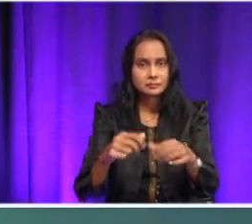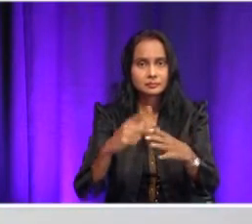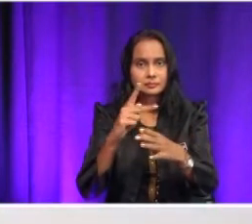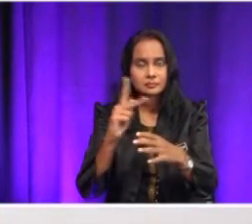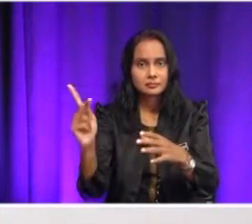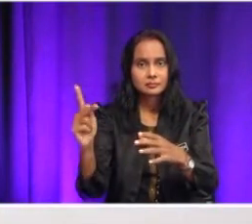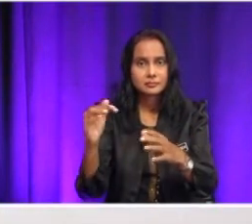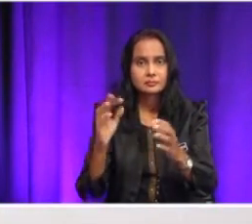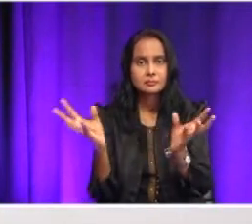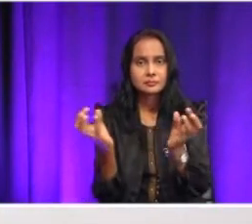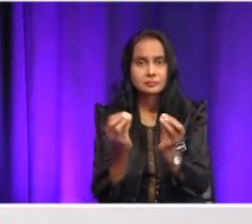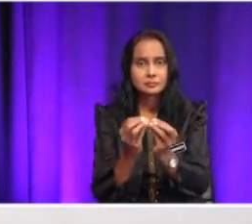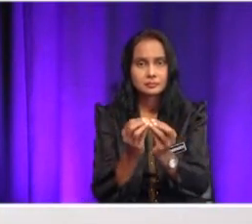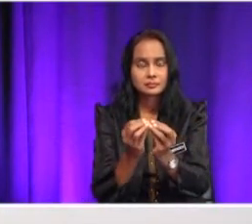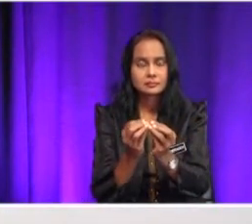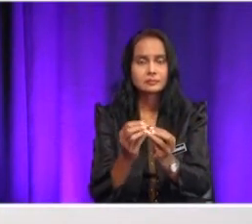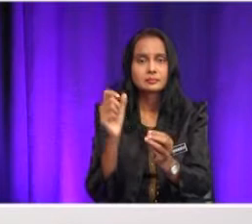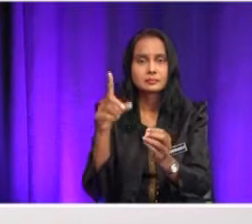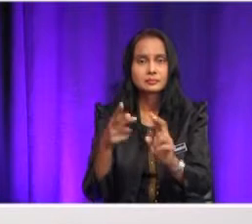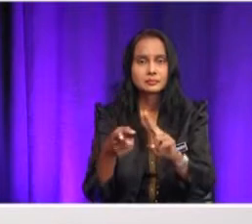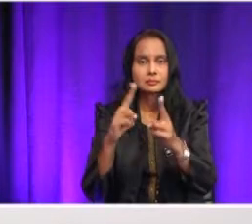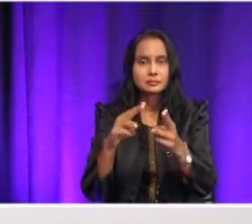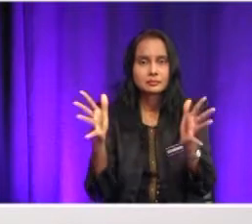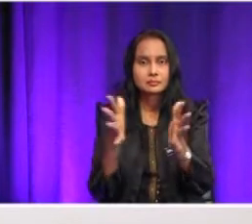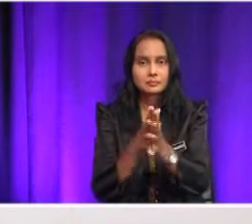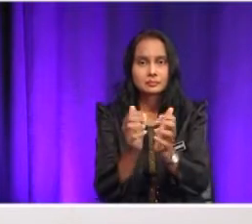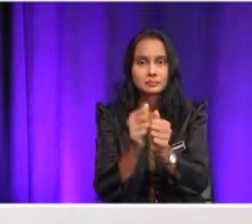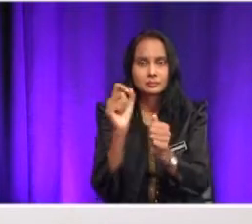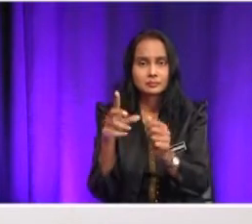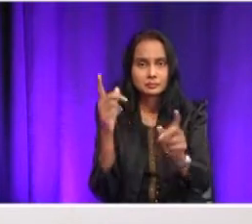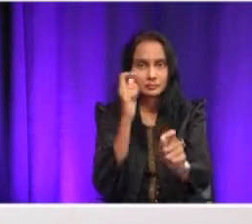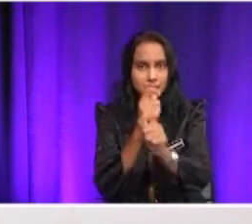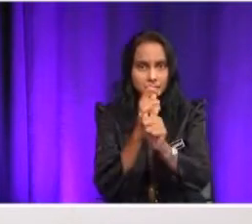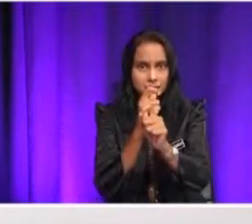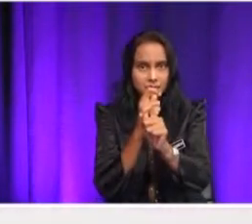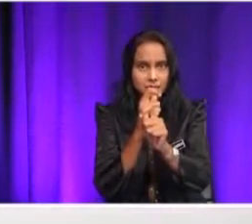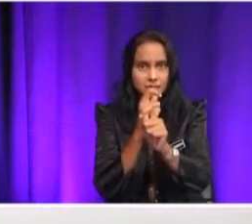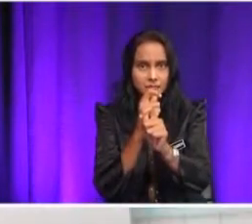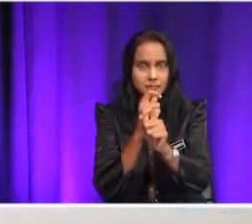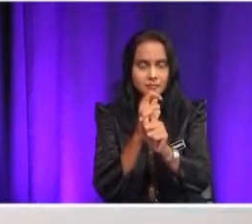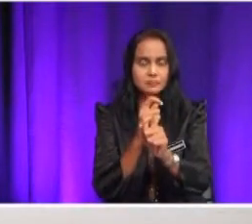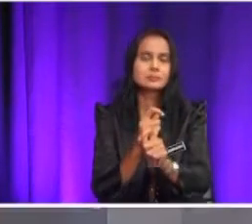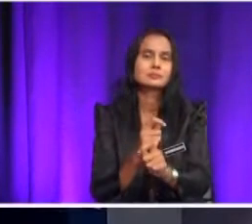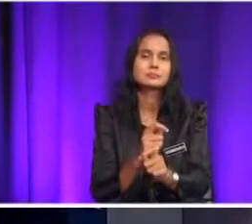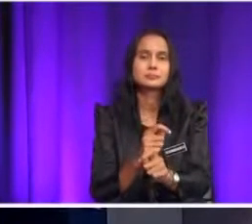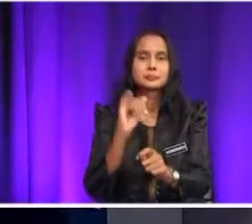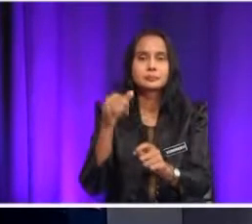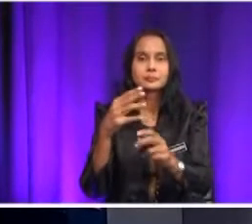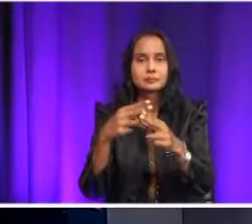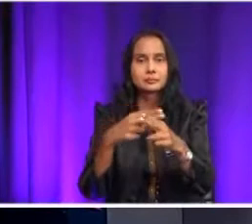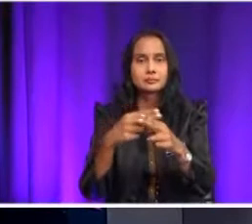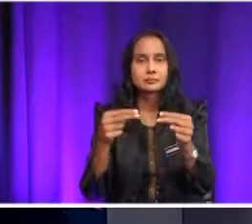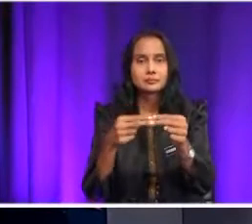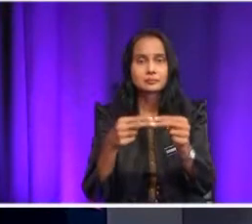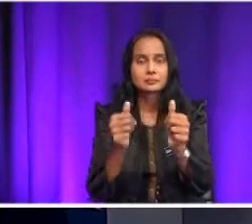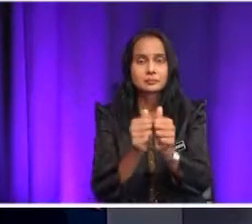input berubah apabila digabungkan dengan input data dalam jangka pendek ia menghubungkan antara